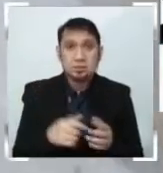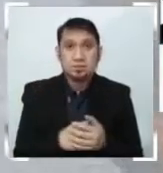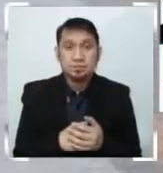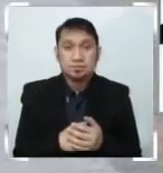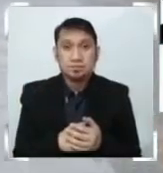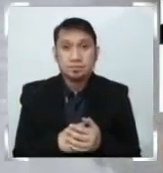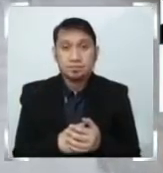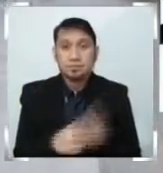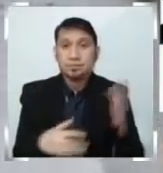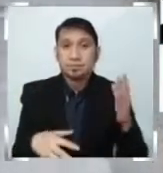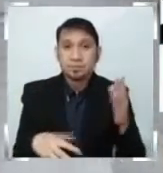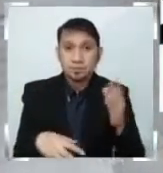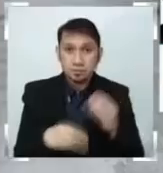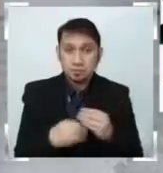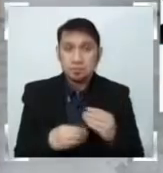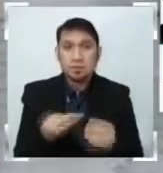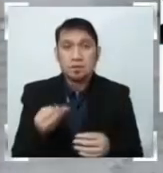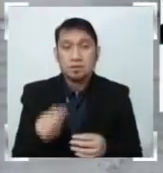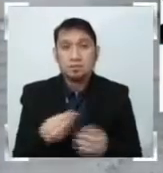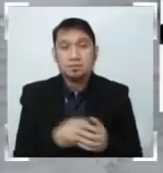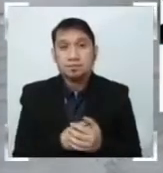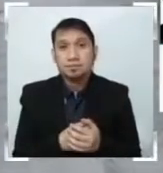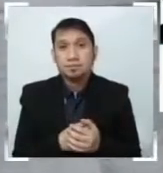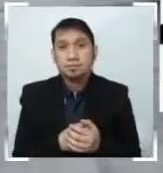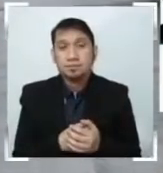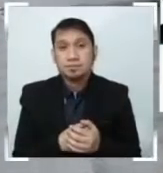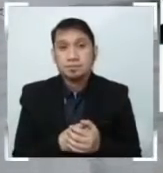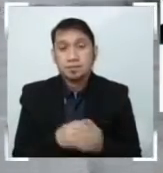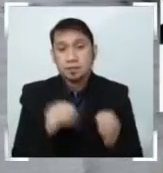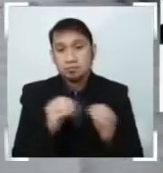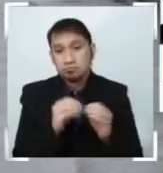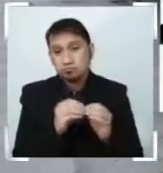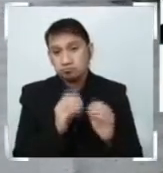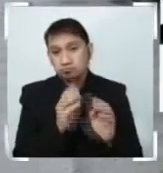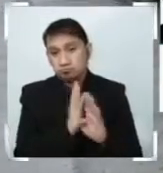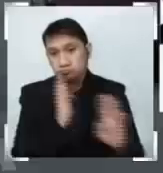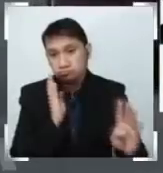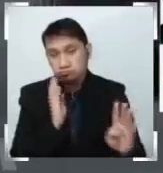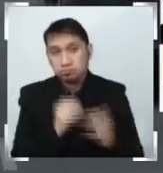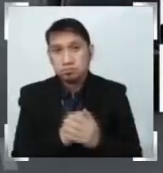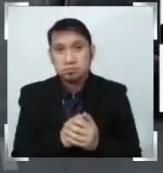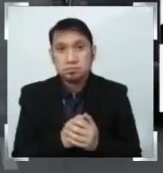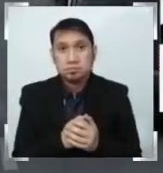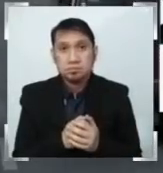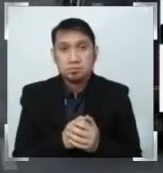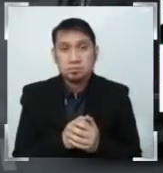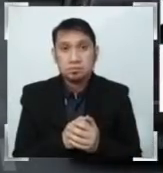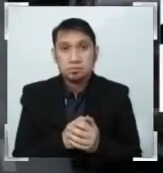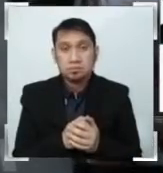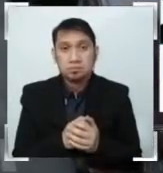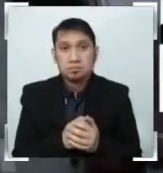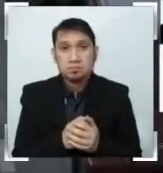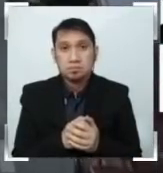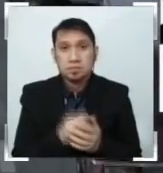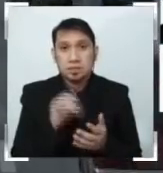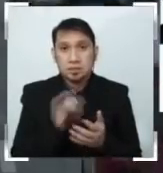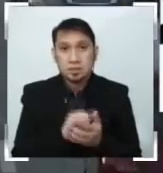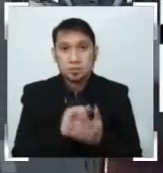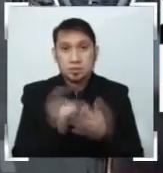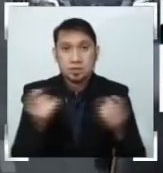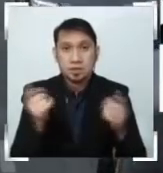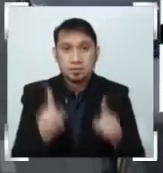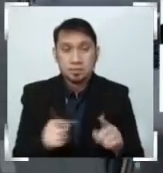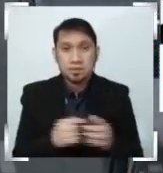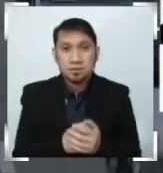to the queue, yung ipipila dito sa public transport. Yun naman nangyari. Kung